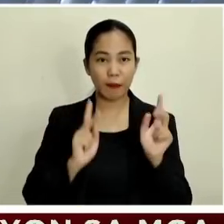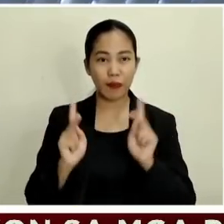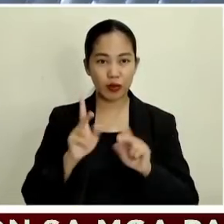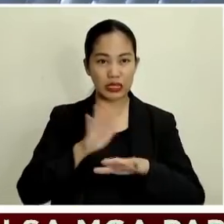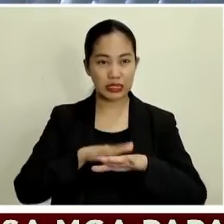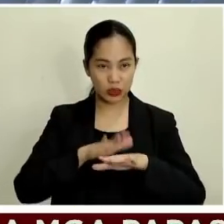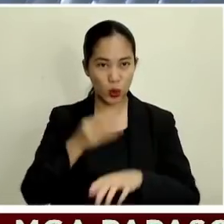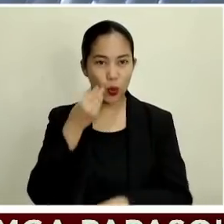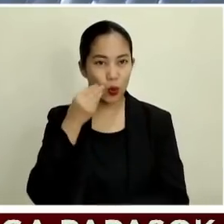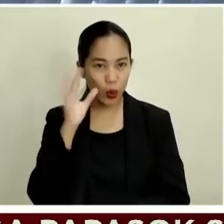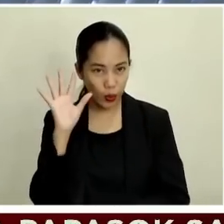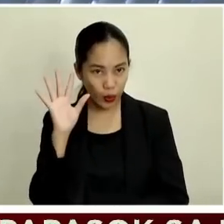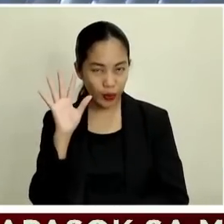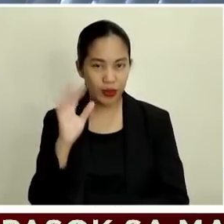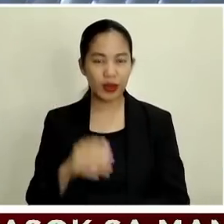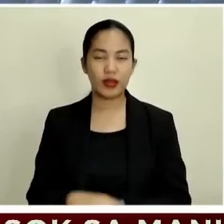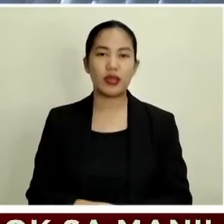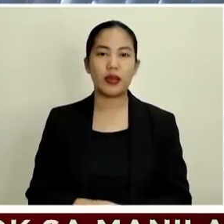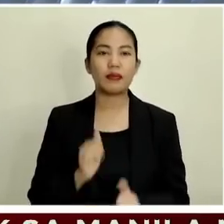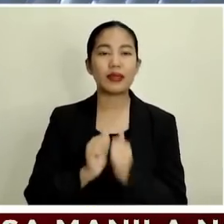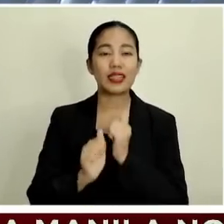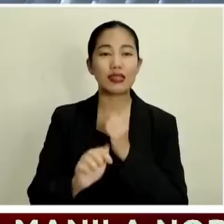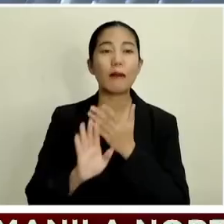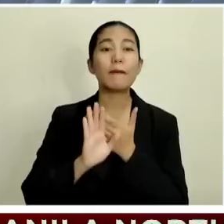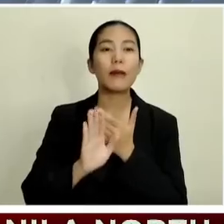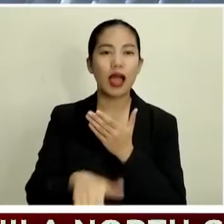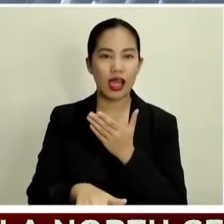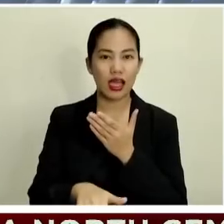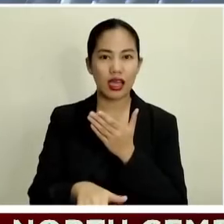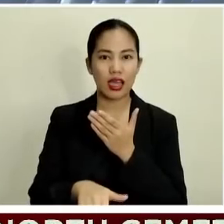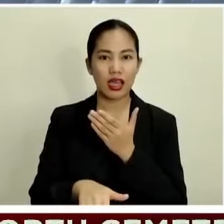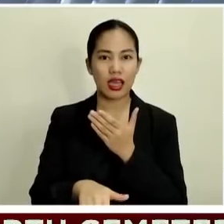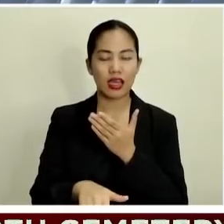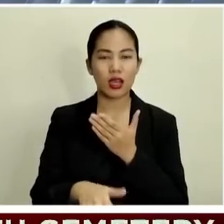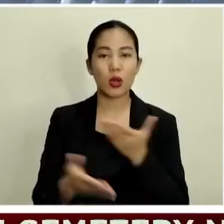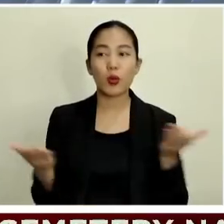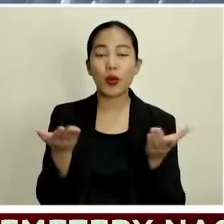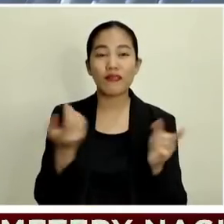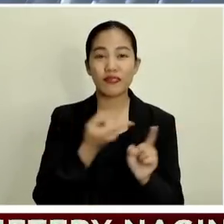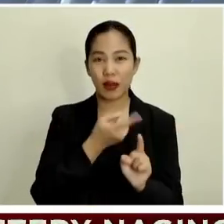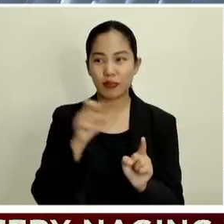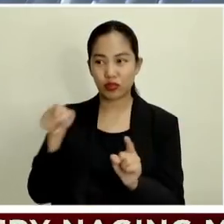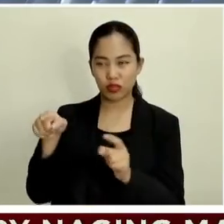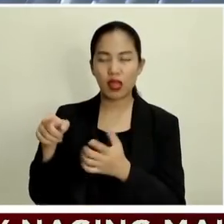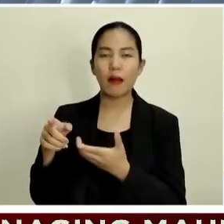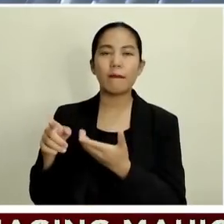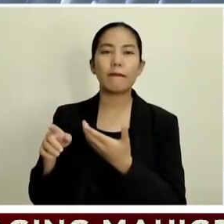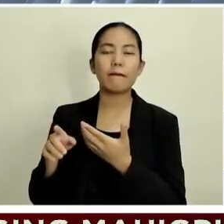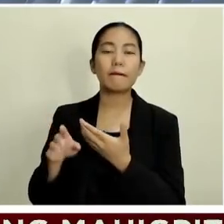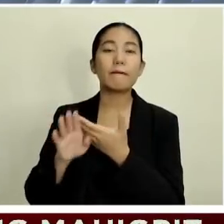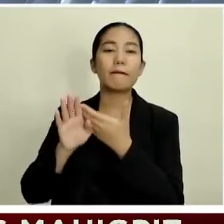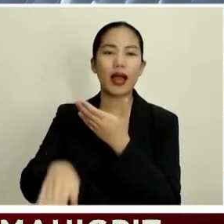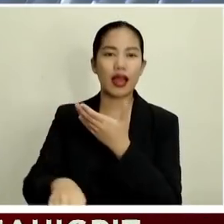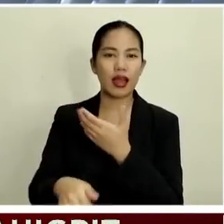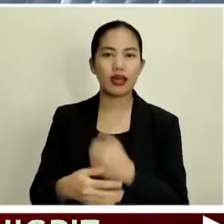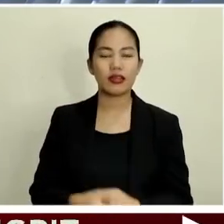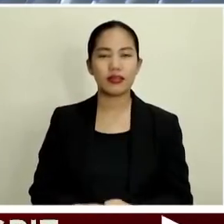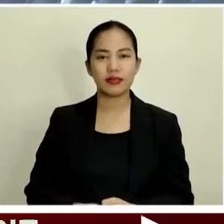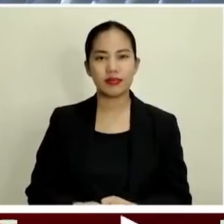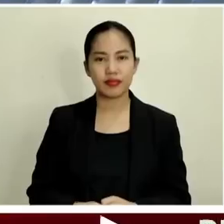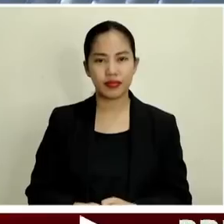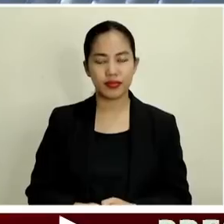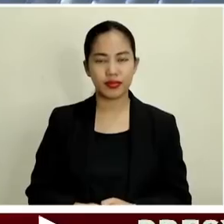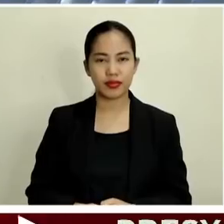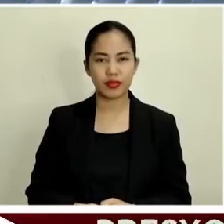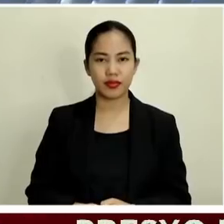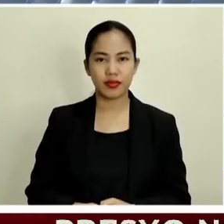pasahero, kumbaga pinabalik sila sa kanilang mga point of origin. And kung yung option na yan, isa pa kayong pwedeng